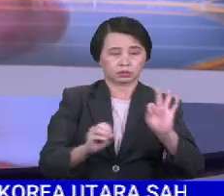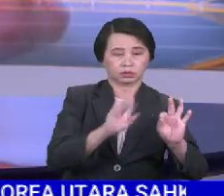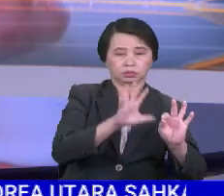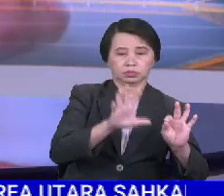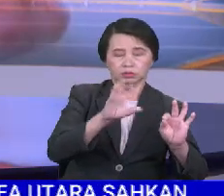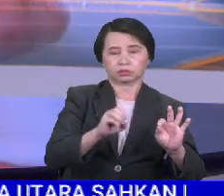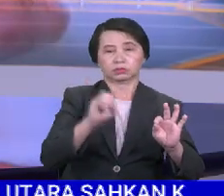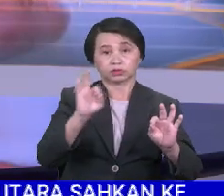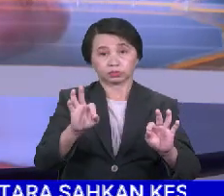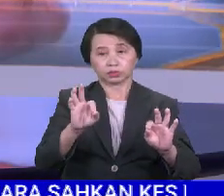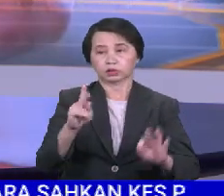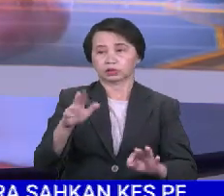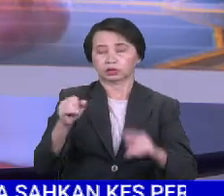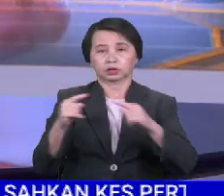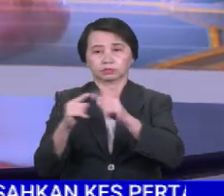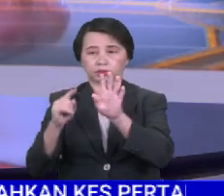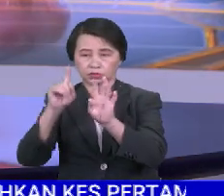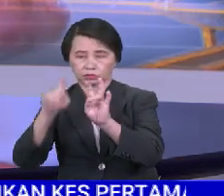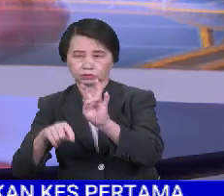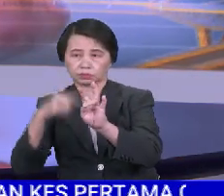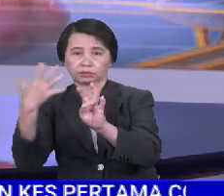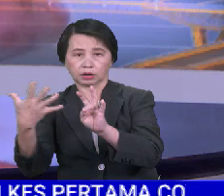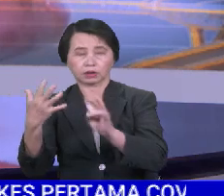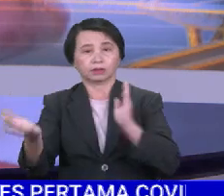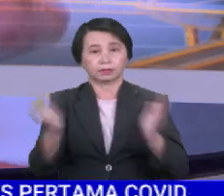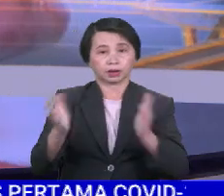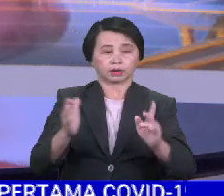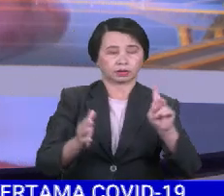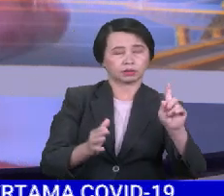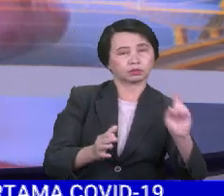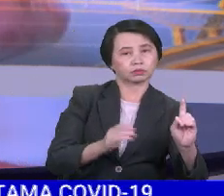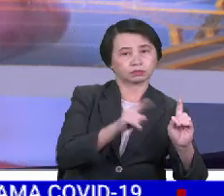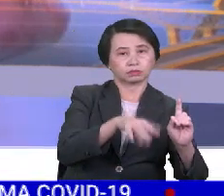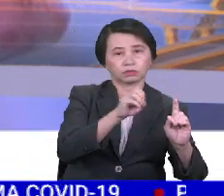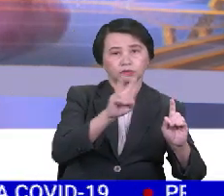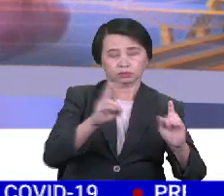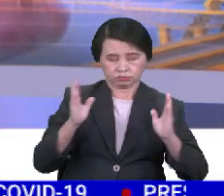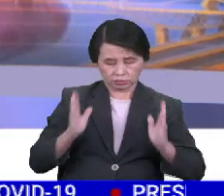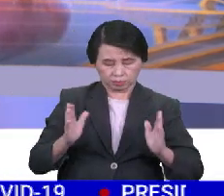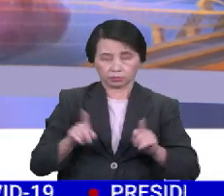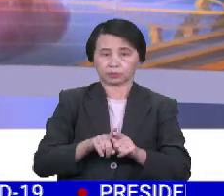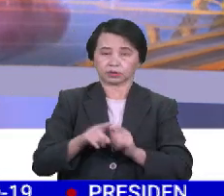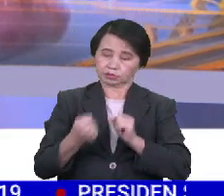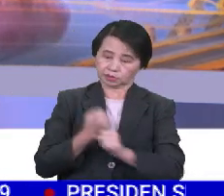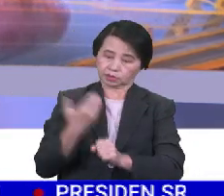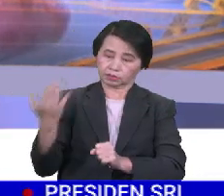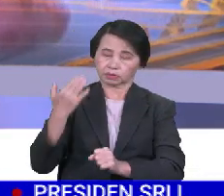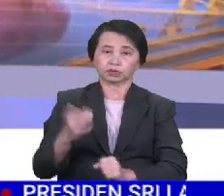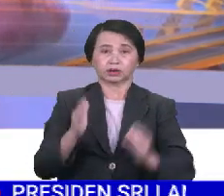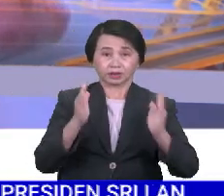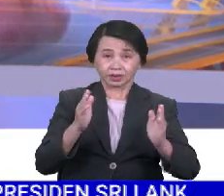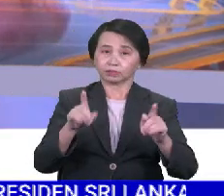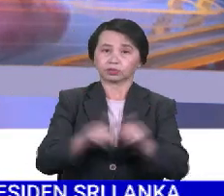959 ke sehingga 7mad tahun ini berbanding 102g dalam tempo sama tahun lalu sepanjang thaipusam